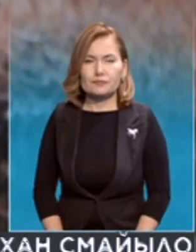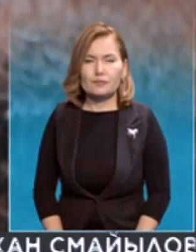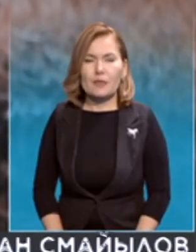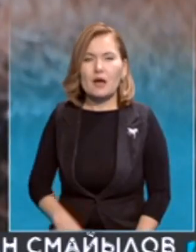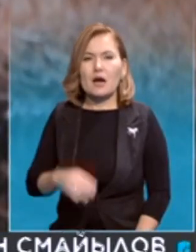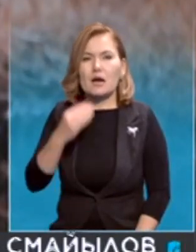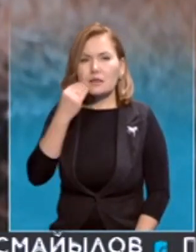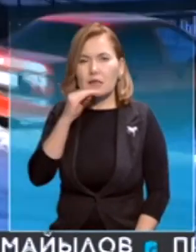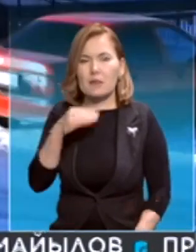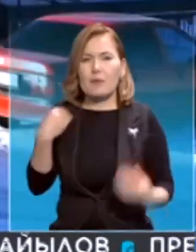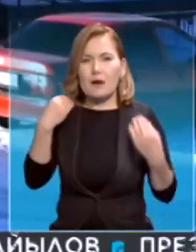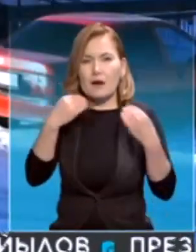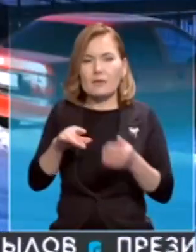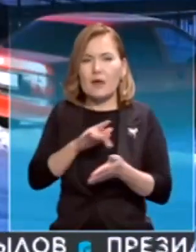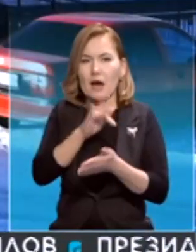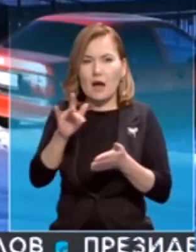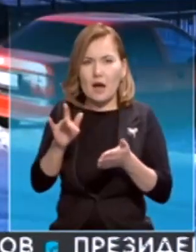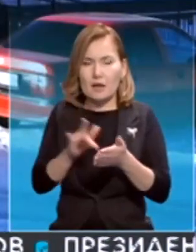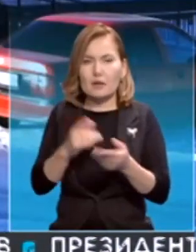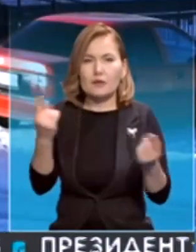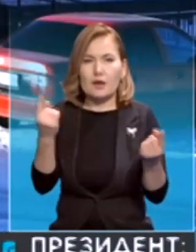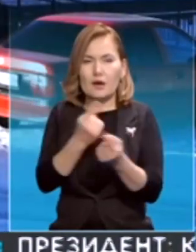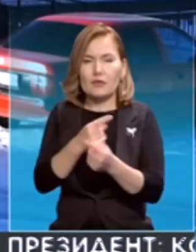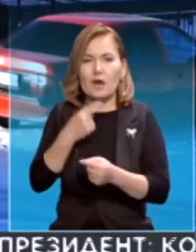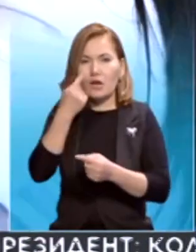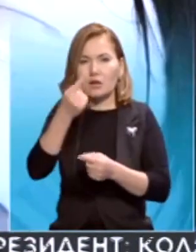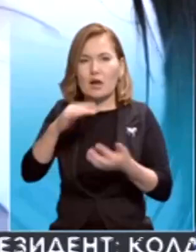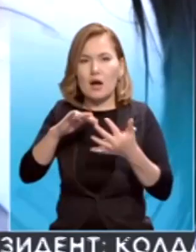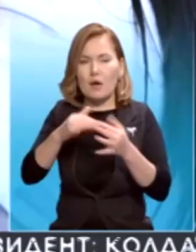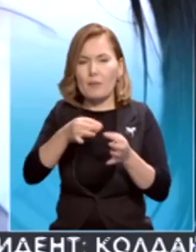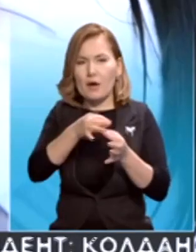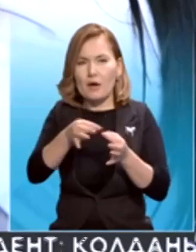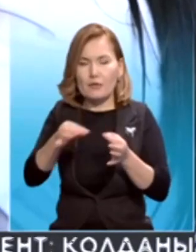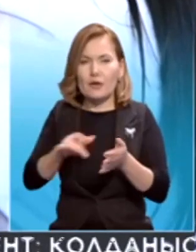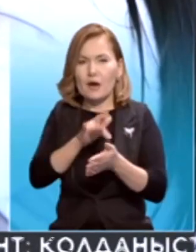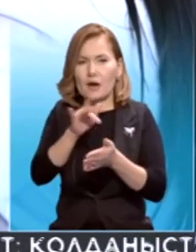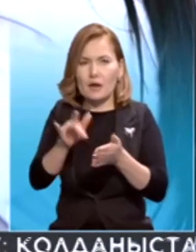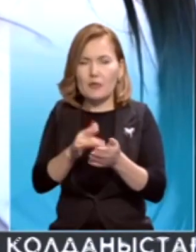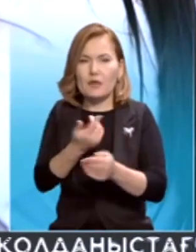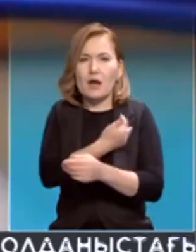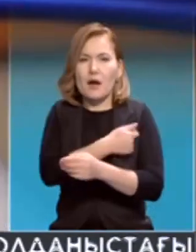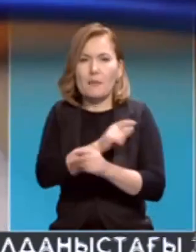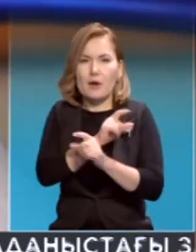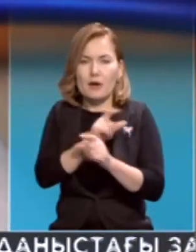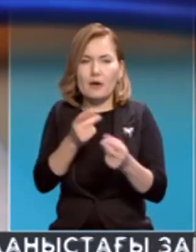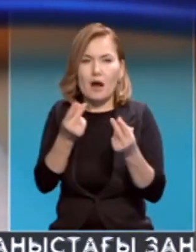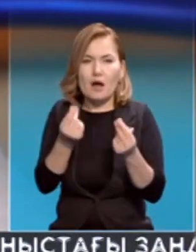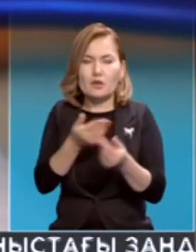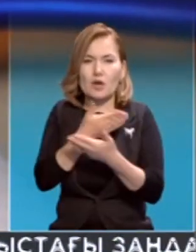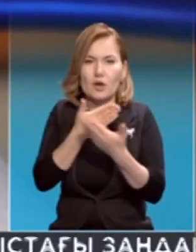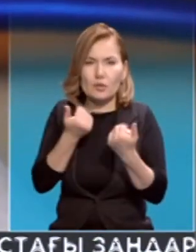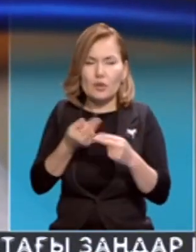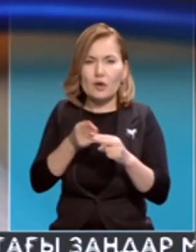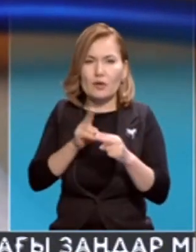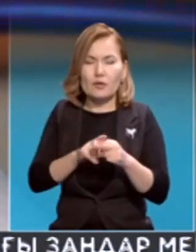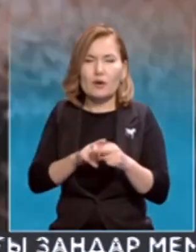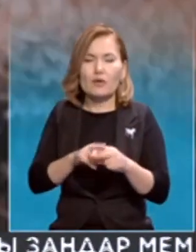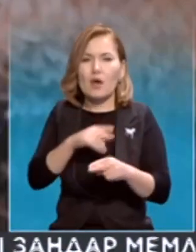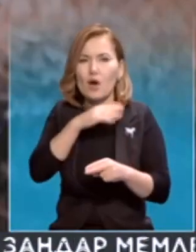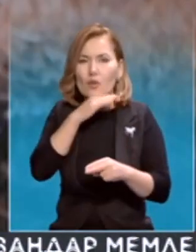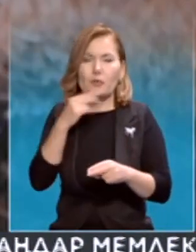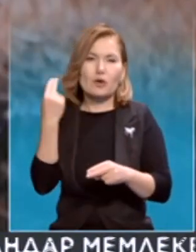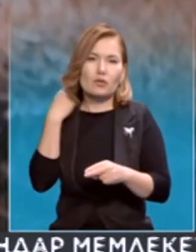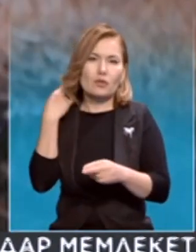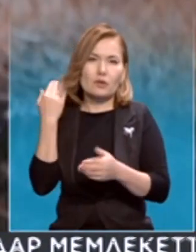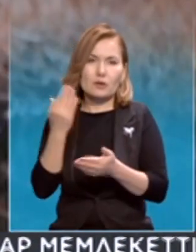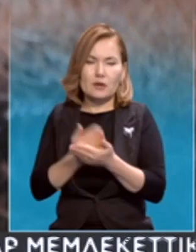Сапалы ем алу үшін қалаға сабылады. Шалға елді мекендерді айтпағанның өзінде қаладағы медицина мекемелерінде қаржы жоқ. Кейбірі қарызға батқан. Мәселе